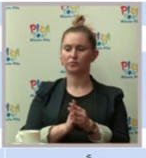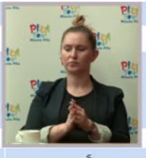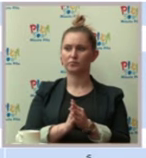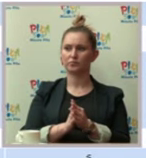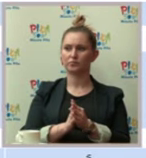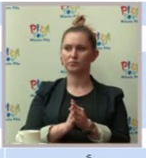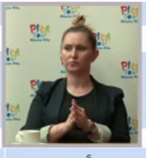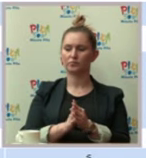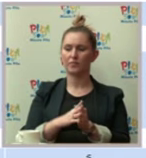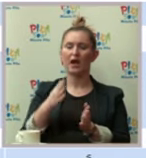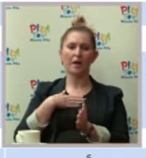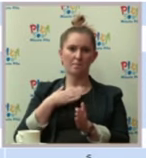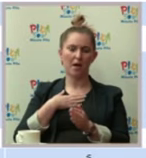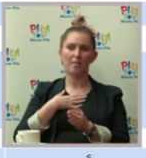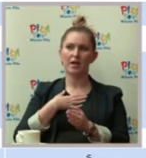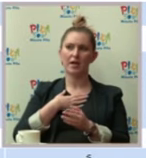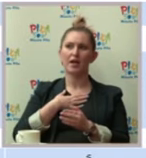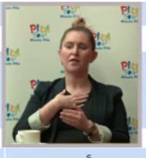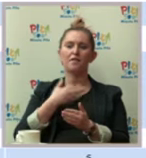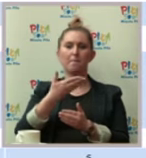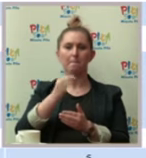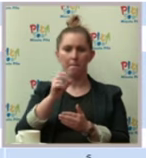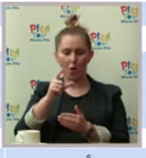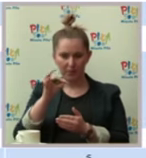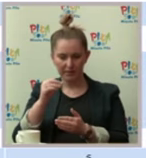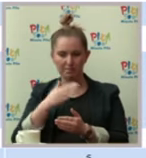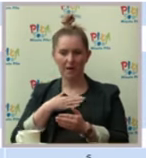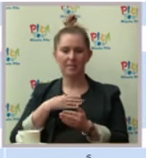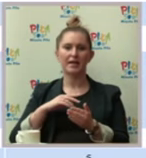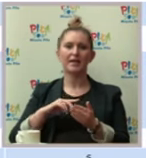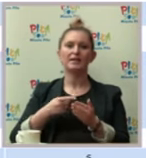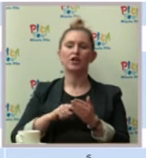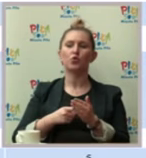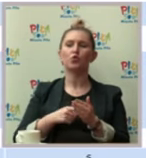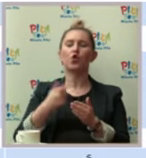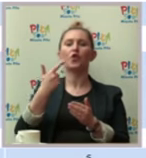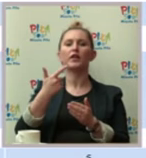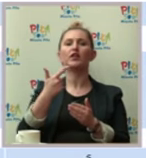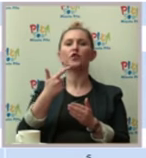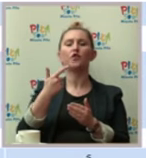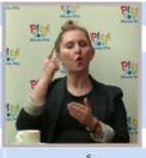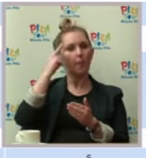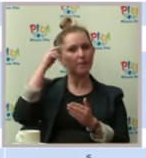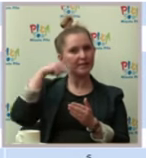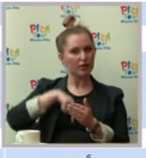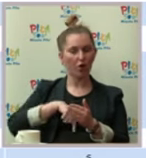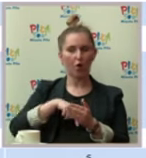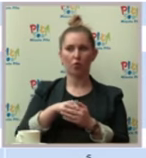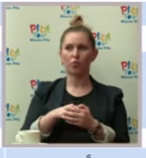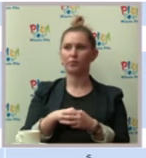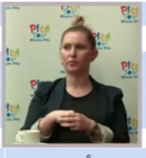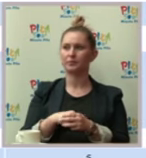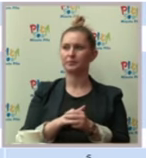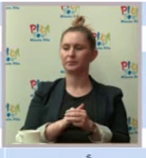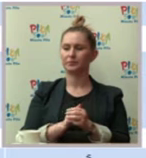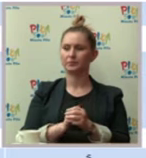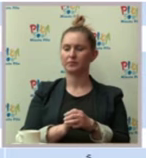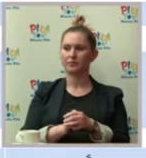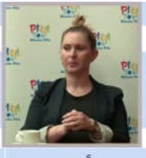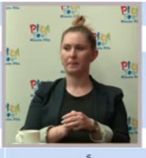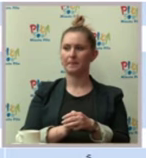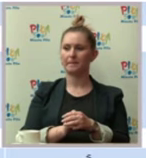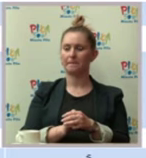dwóch. I pedagogów, także są to cyfry absolutnie wiarygodne i mi się wydaje, że ta oprócz tego, co istnieje